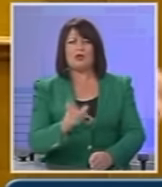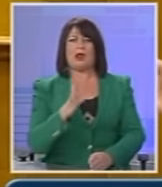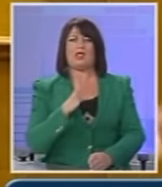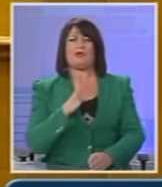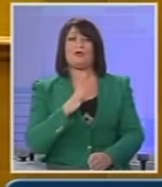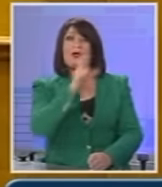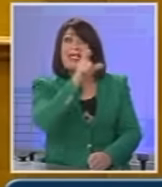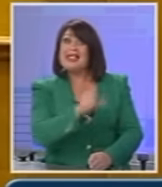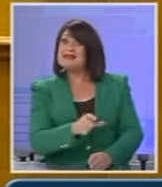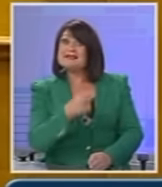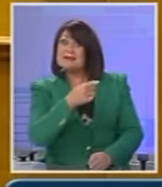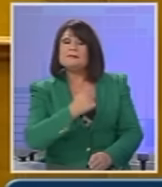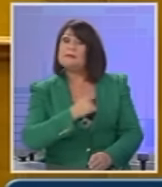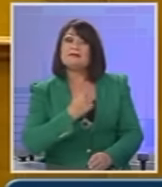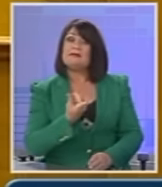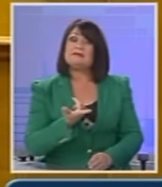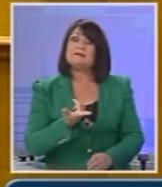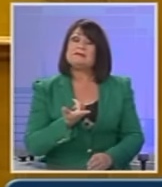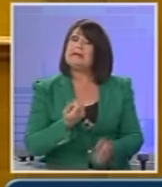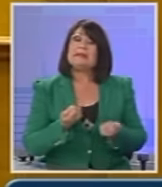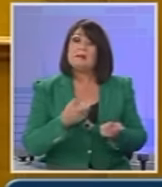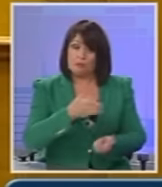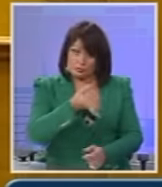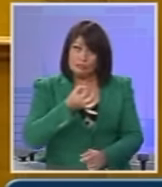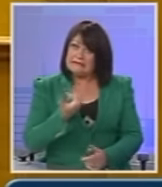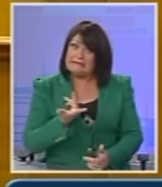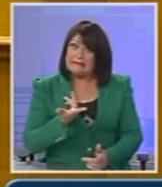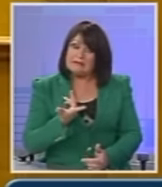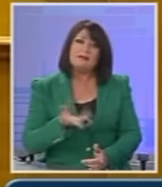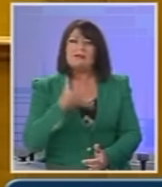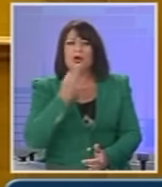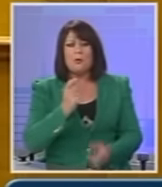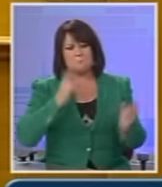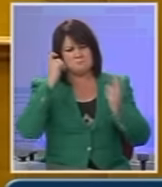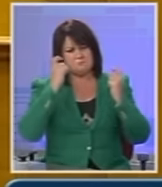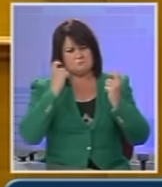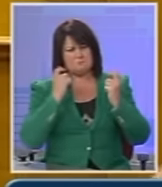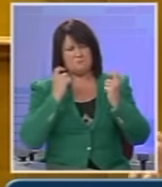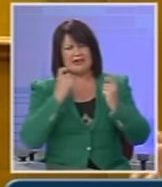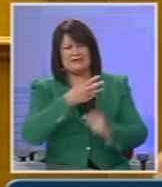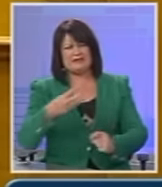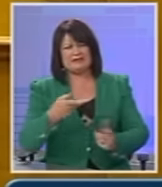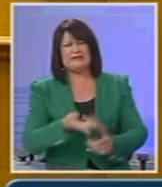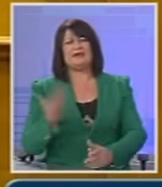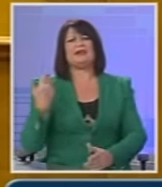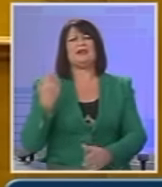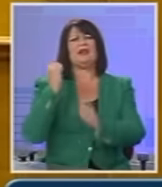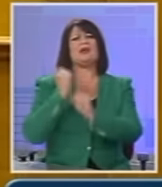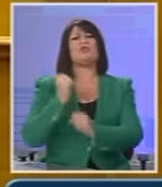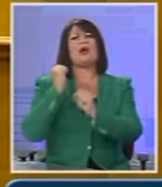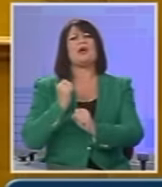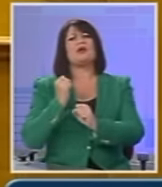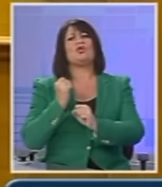τι εκφράζετε τώρα, μπορείτε να μου πείτε. Γιατί αρχίσαμε και να ρωτιόμαστε. Μέχρι το Γενάριο λέγατε